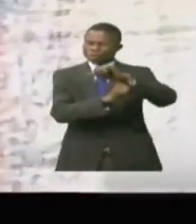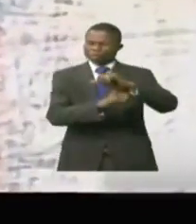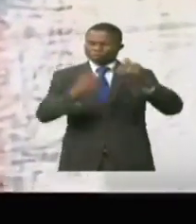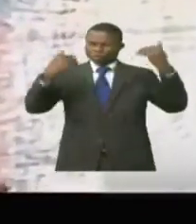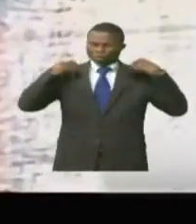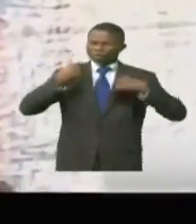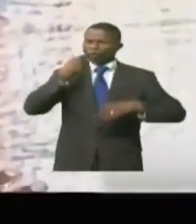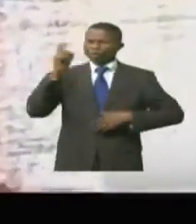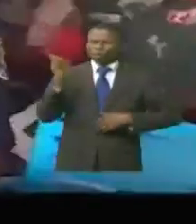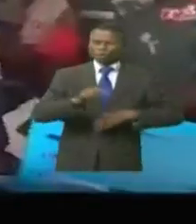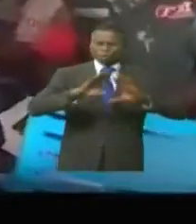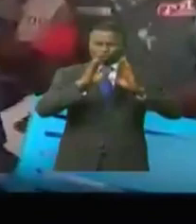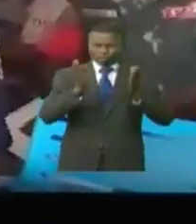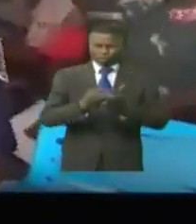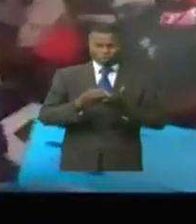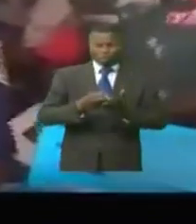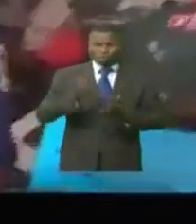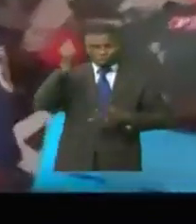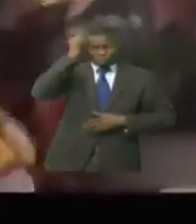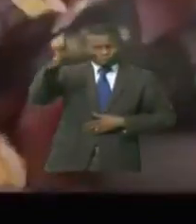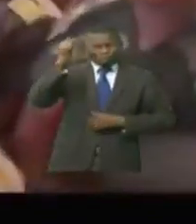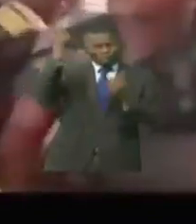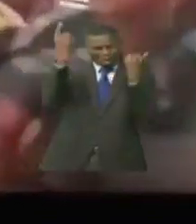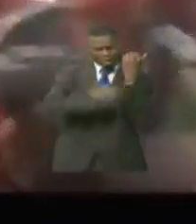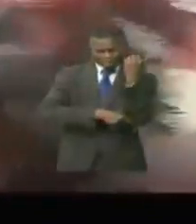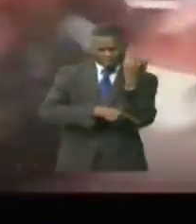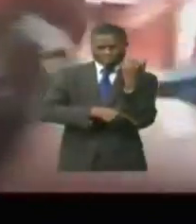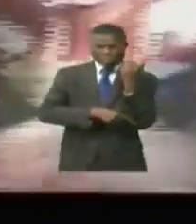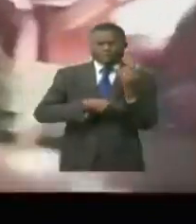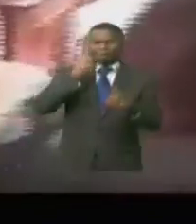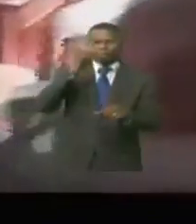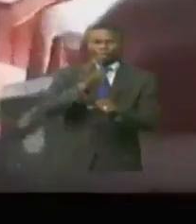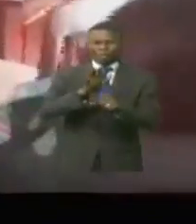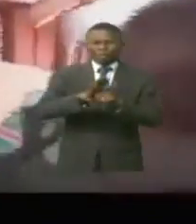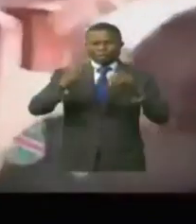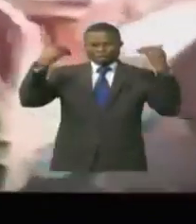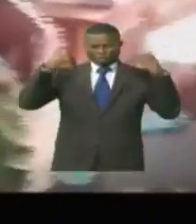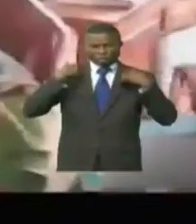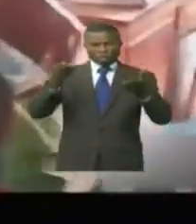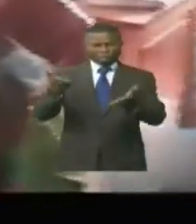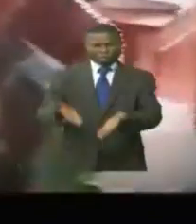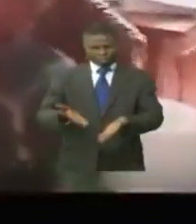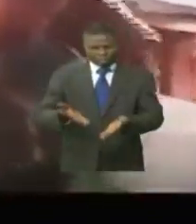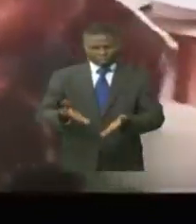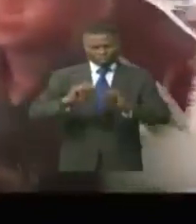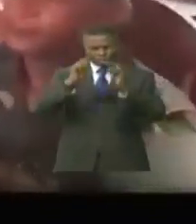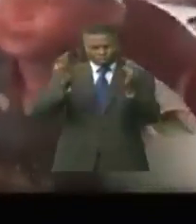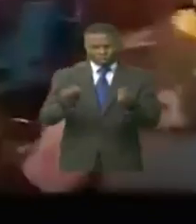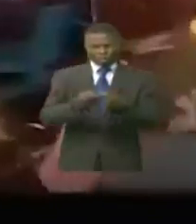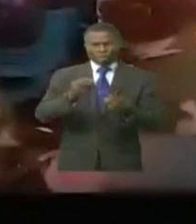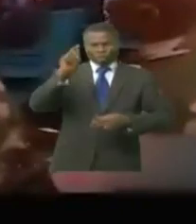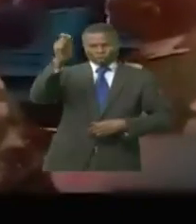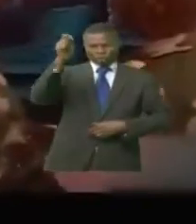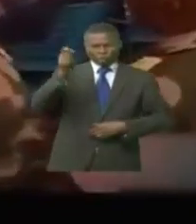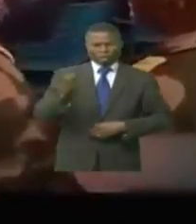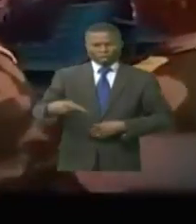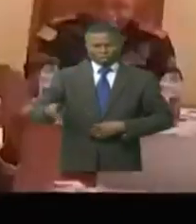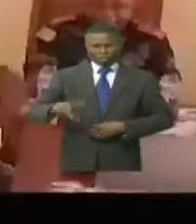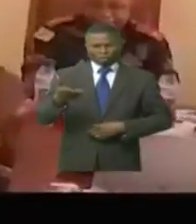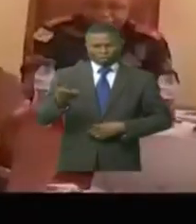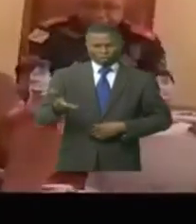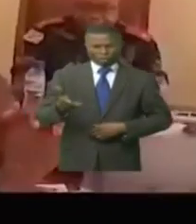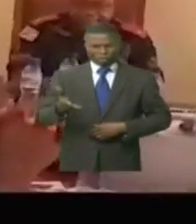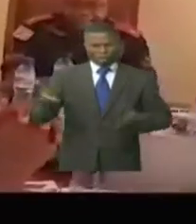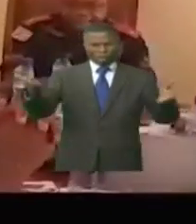commandement, tout dérapage sera sanctionné, a insisté le commandant en place de cette garnison de la province de la Tchopo,